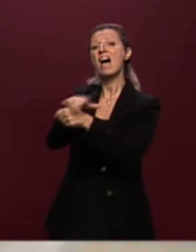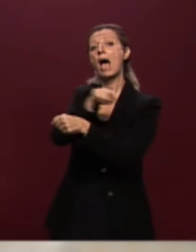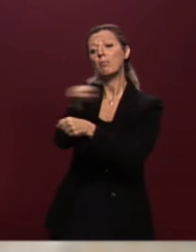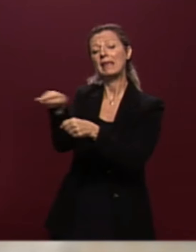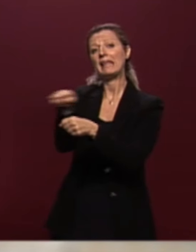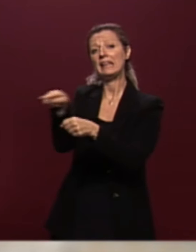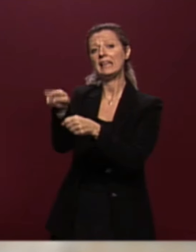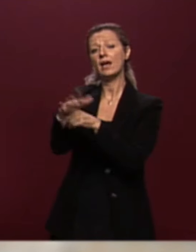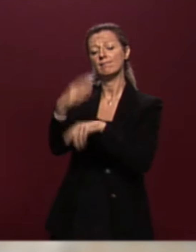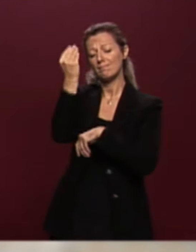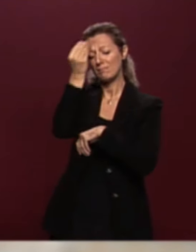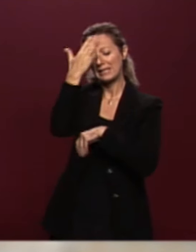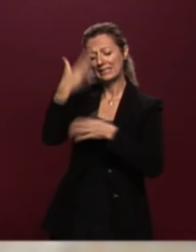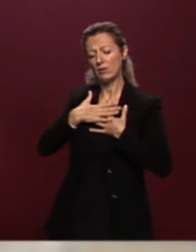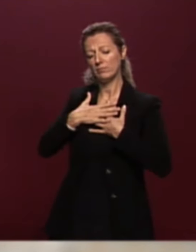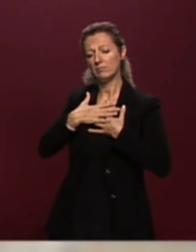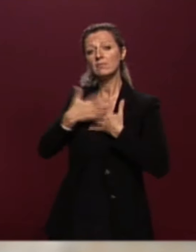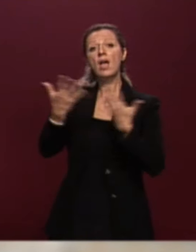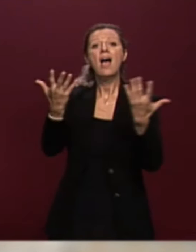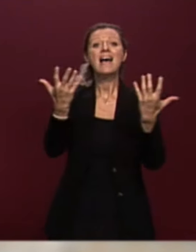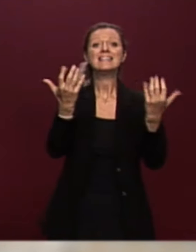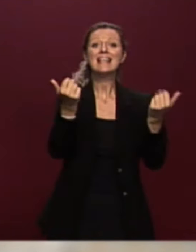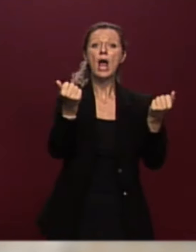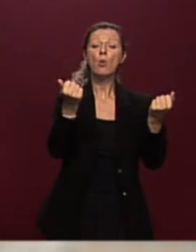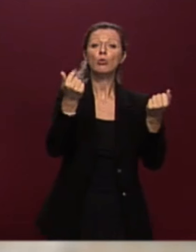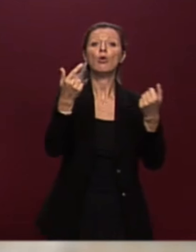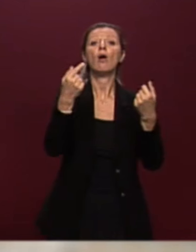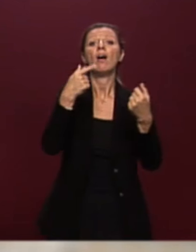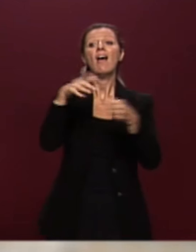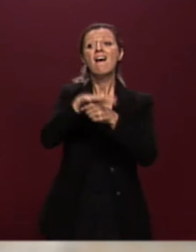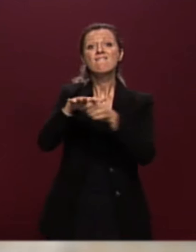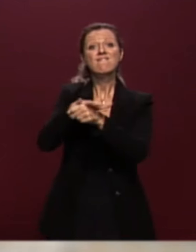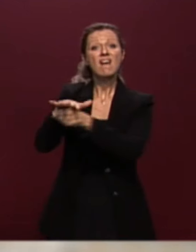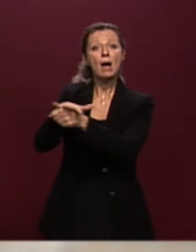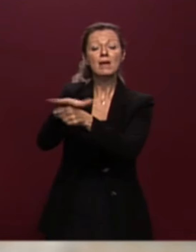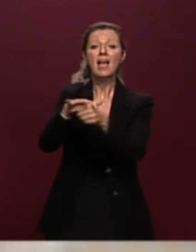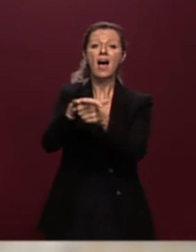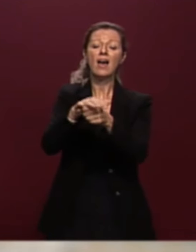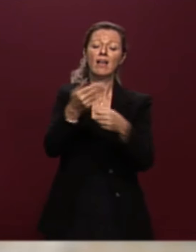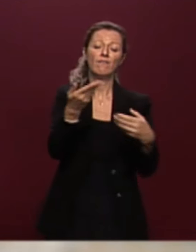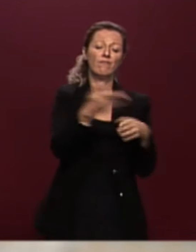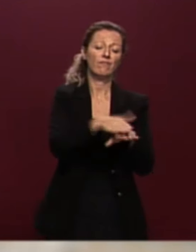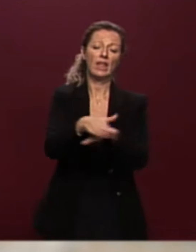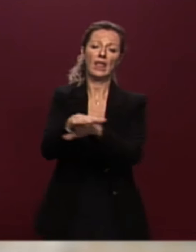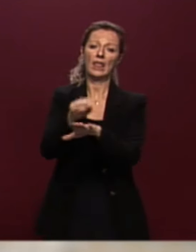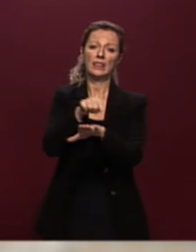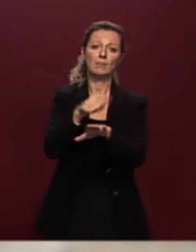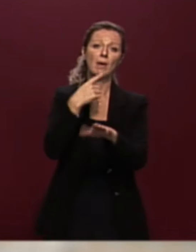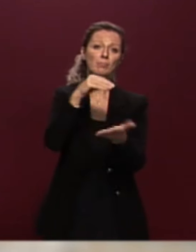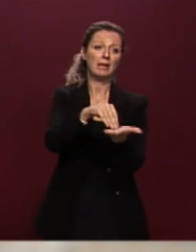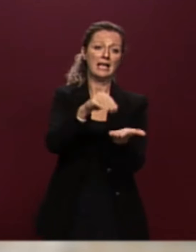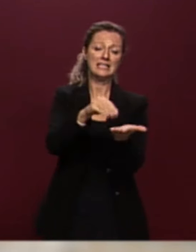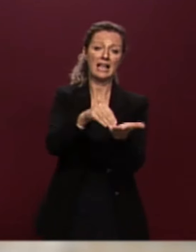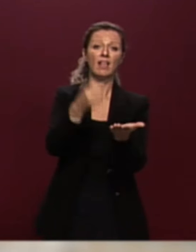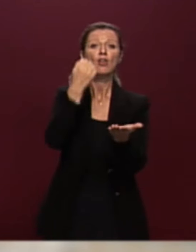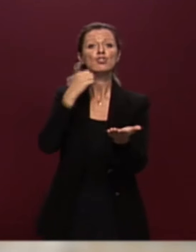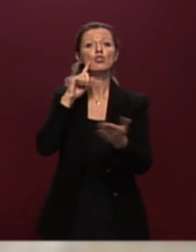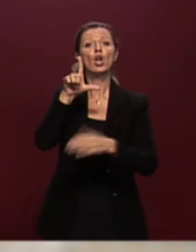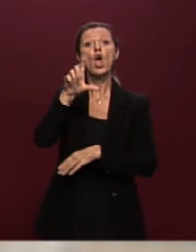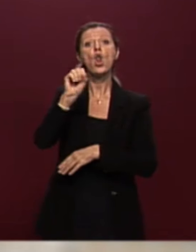lavoro. E devo dire un saluto ai familiari delle vittime che sono qui presenti, ai genitori